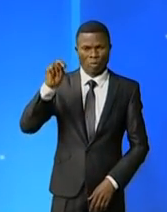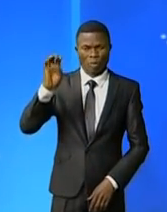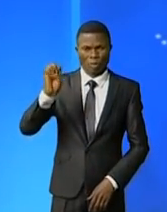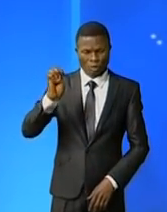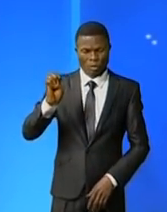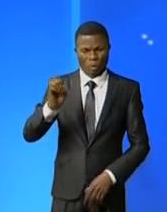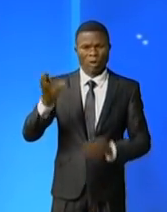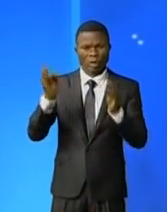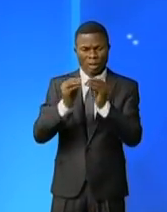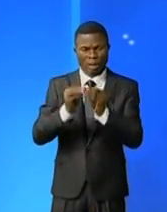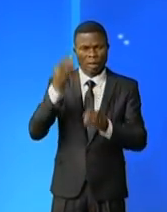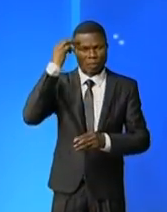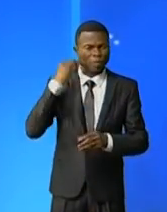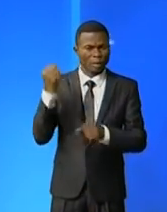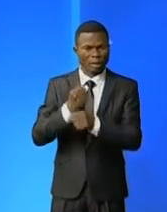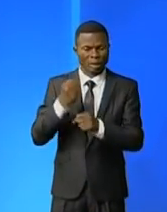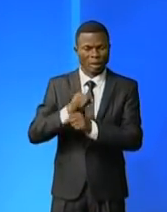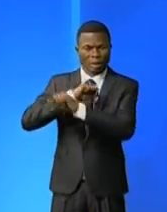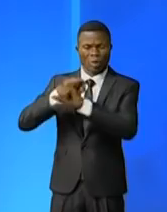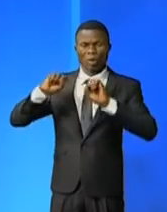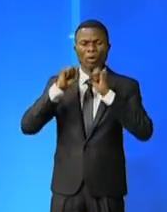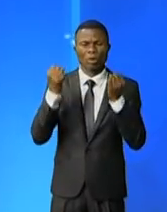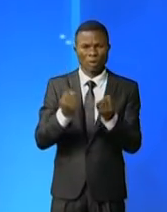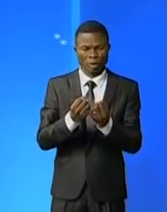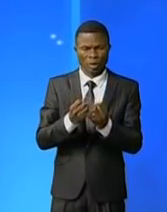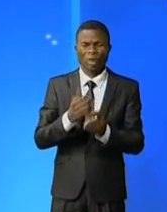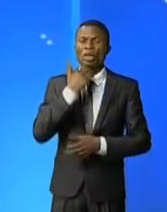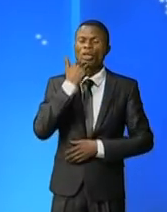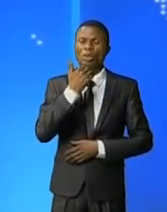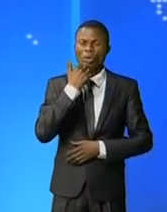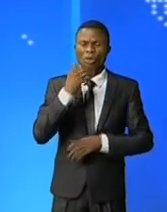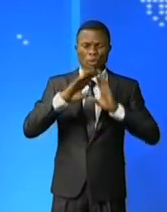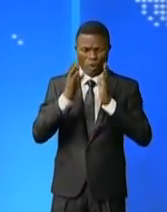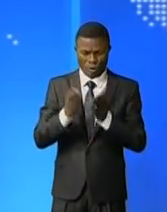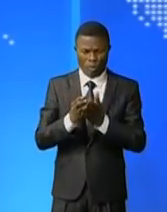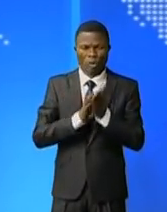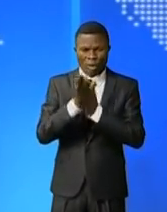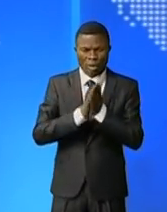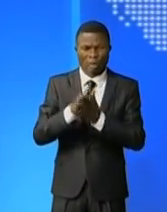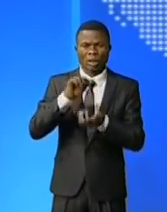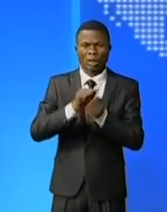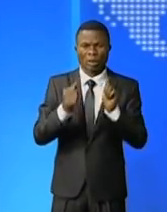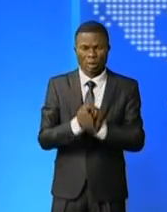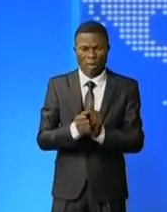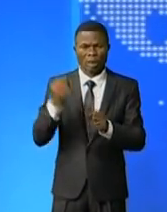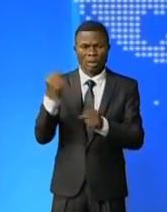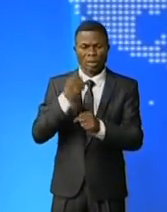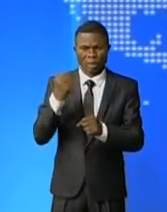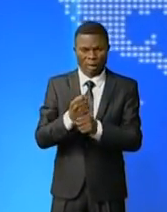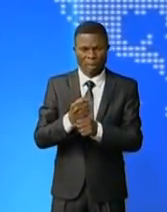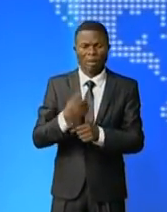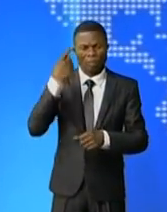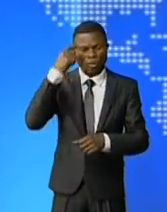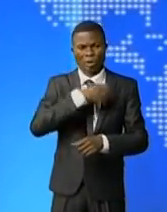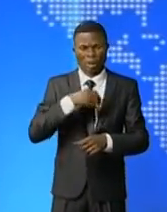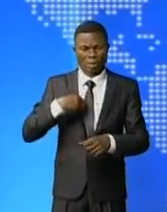d'une table la ministre de l'Emploi, Travail et Prévention sociale et les bailleurs de fonds ont tablé sur la problématique de l'employabilité de la